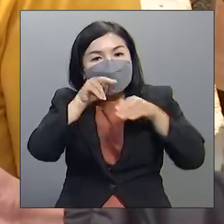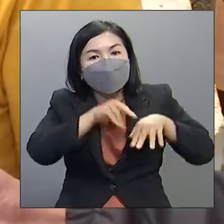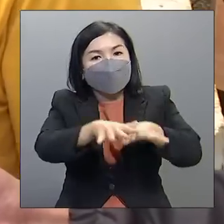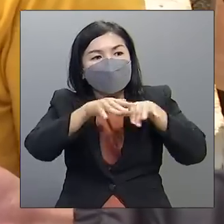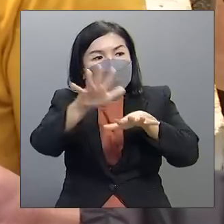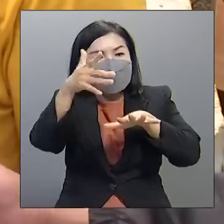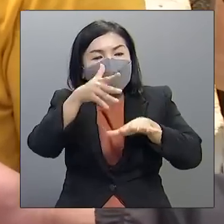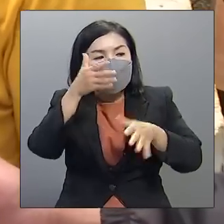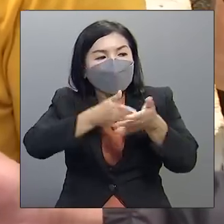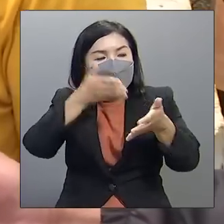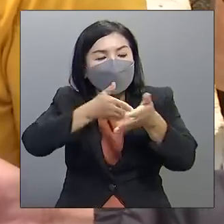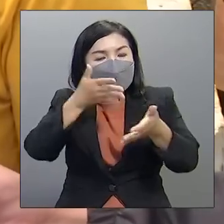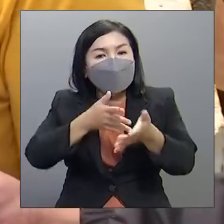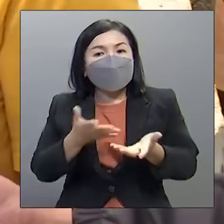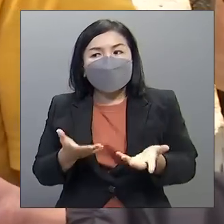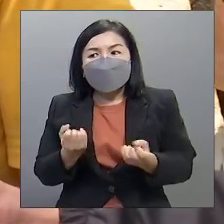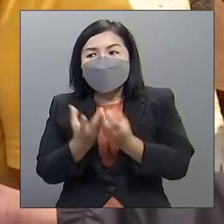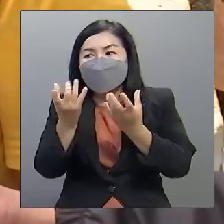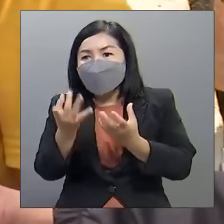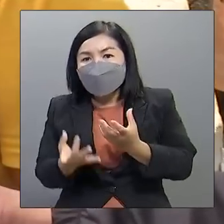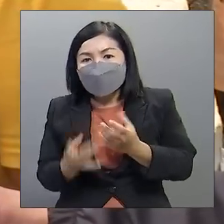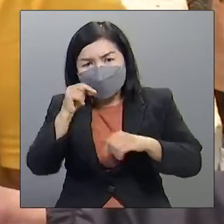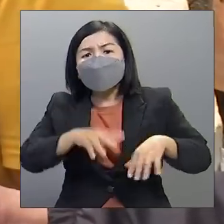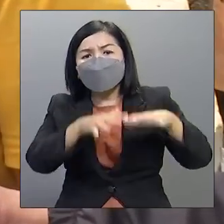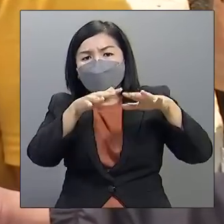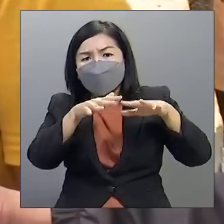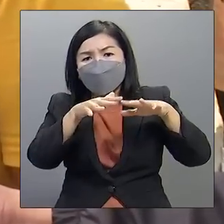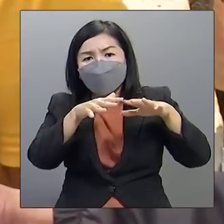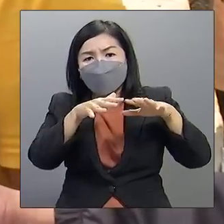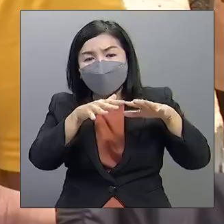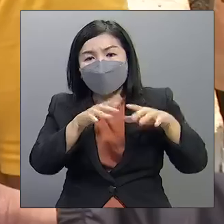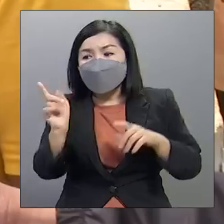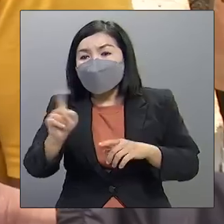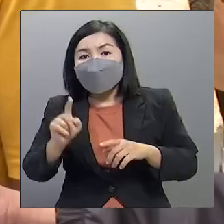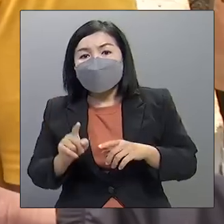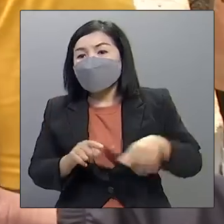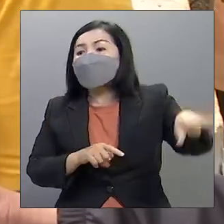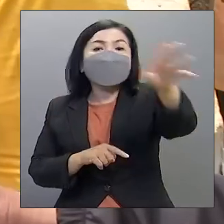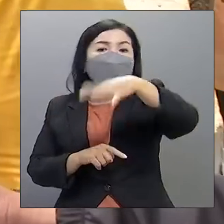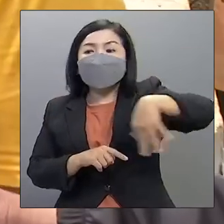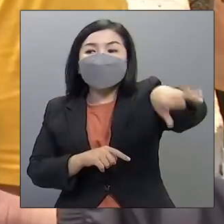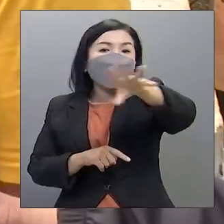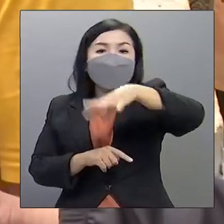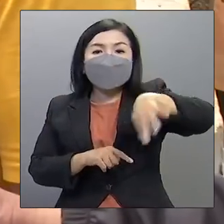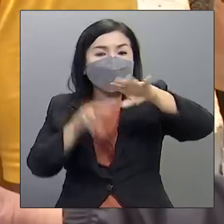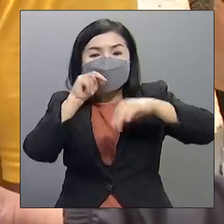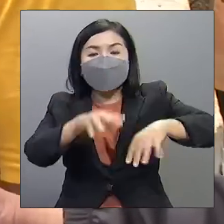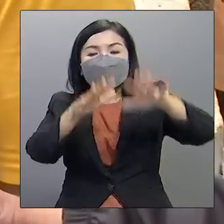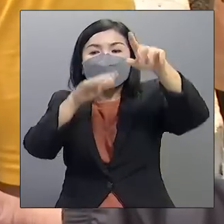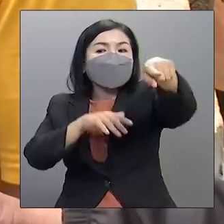ลย แล้วเกิดอะไรขึ้นต่อ ก็คือน้ำท่วมอะค่ะ ท่วม ย่ านไหนบ้าง หมดเลยค่ะทั้งแถบ